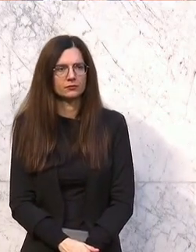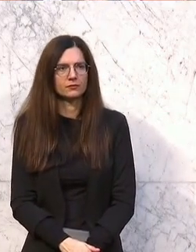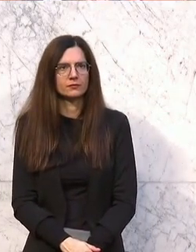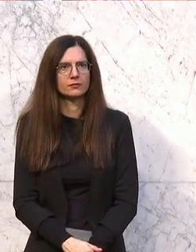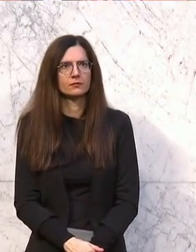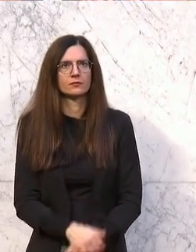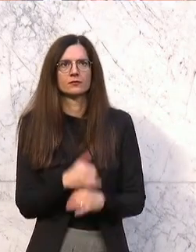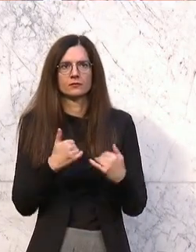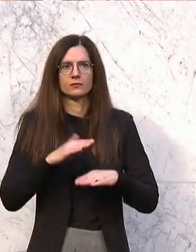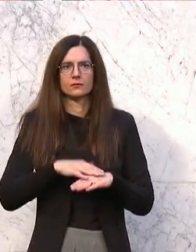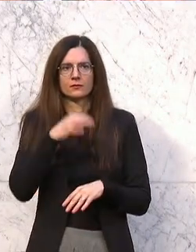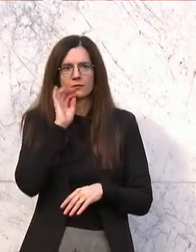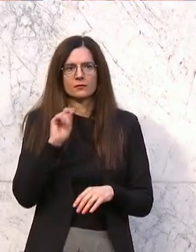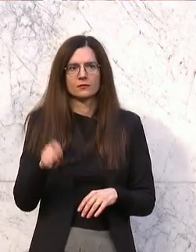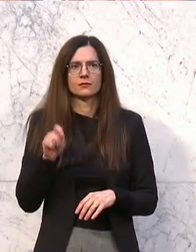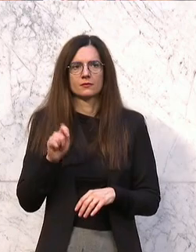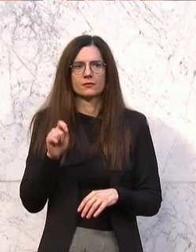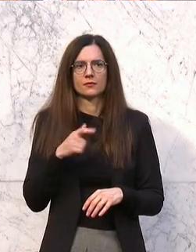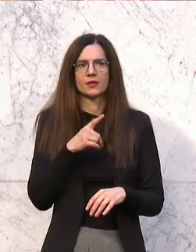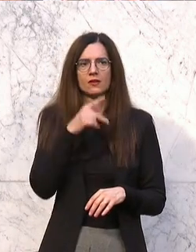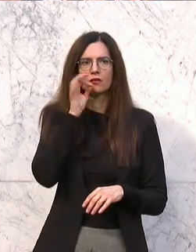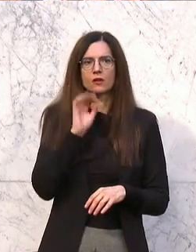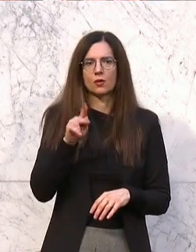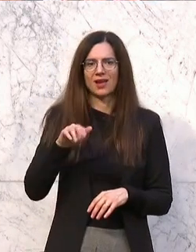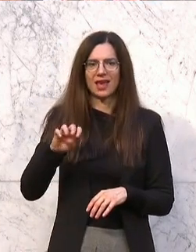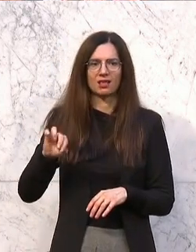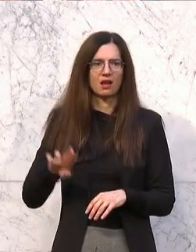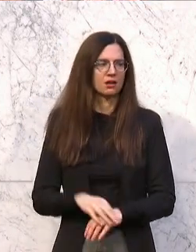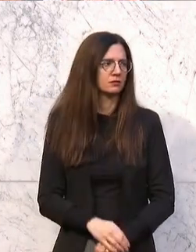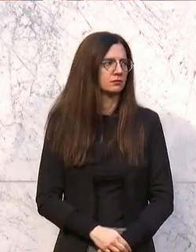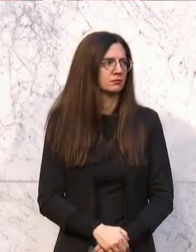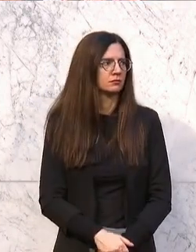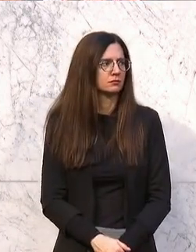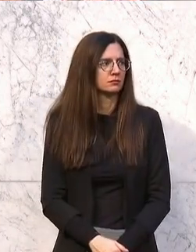Gabriel Obernostra von der ÖVP bedauert, dass die FPÖ nicht mitgehe mit dem Gesetz.